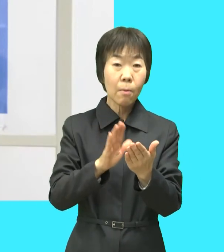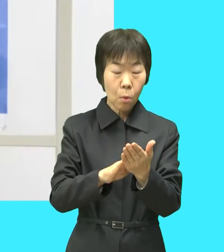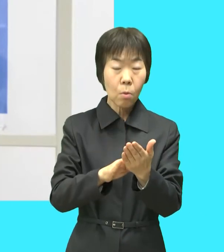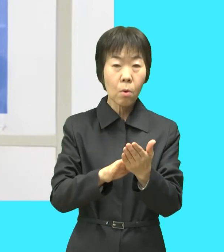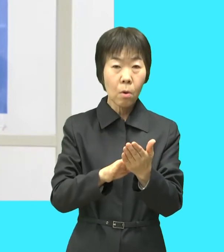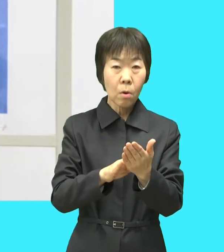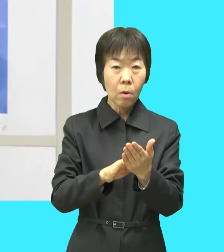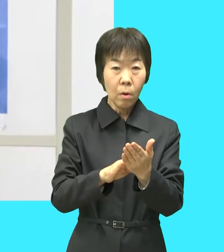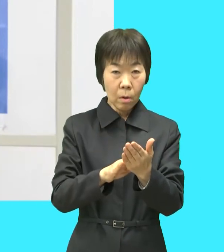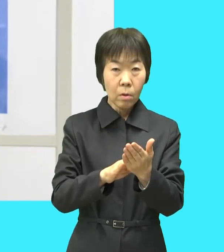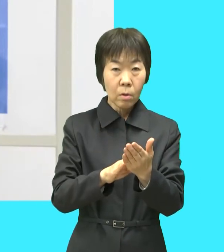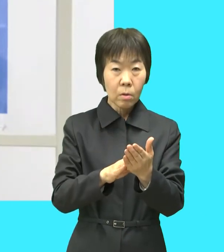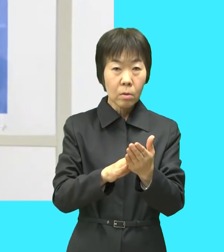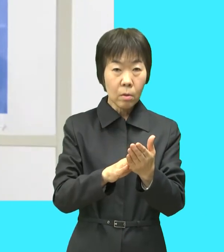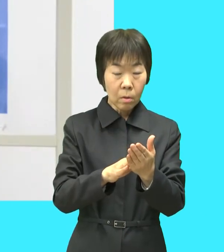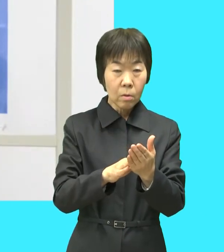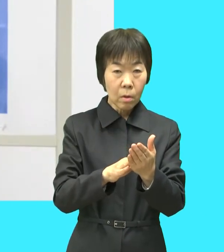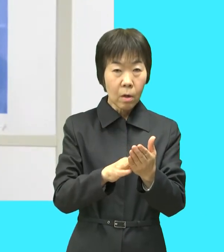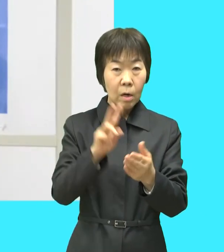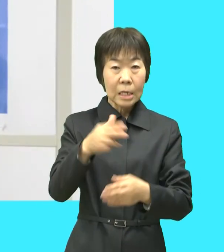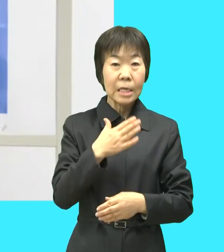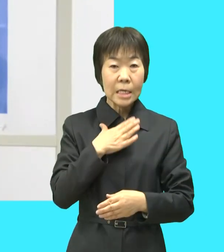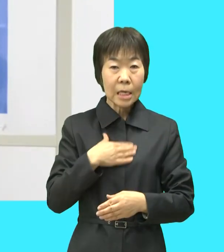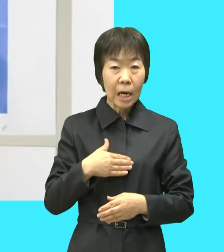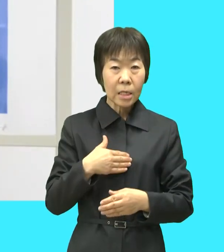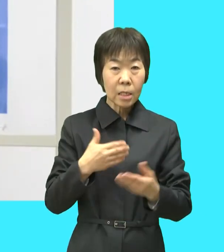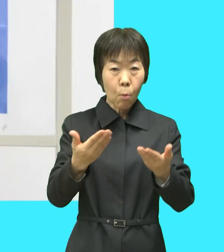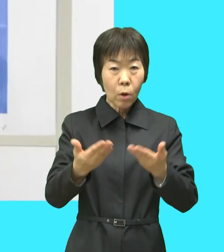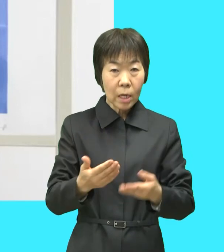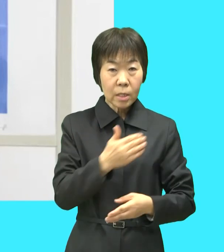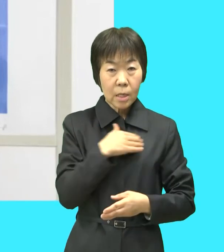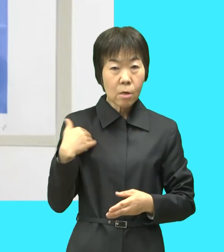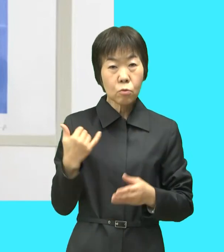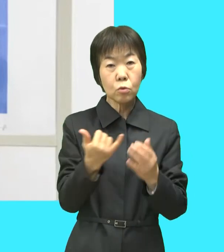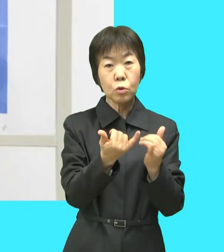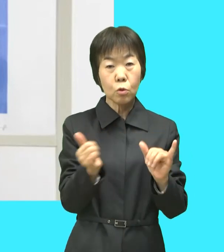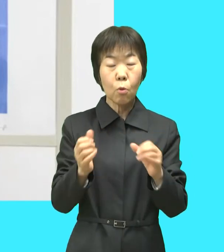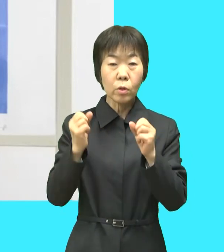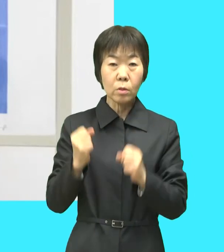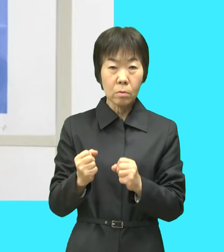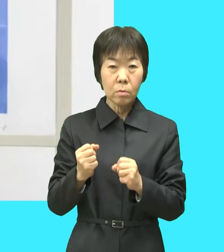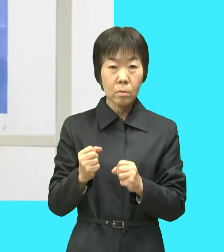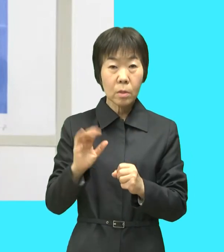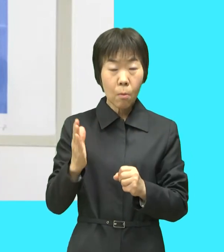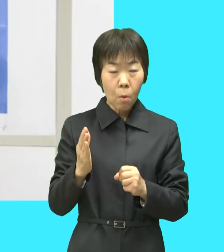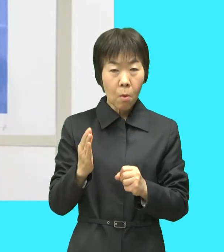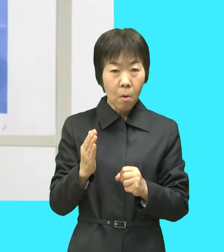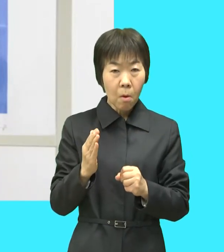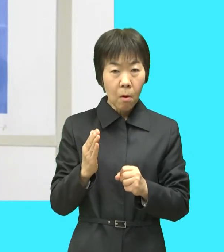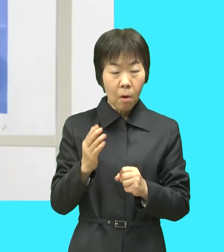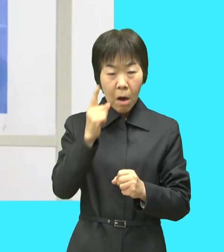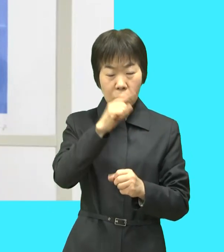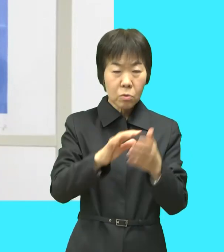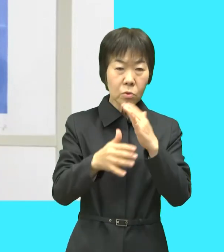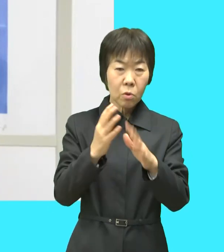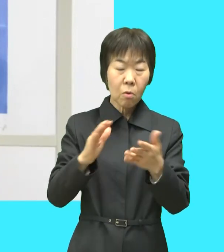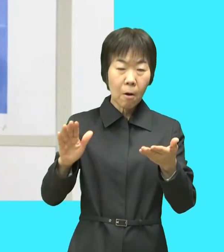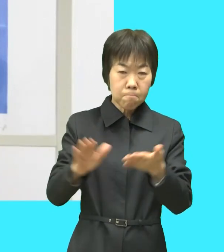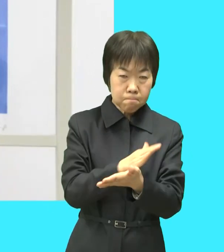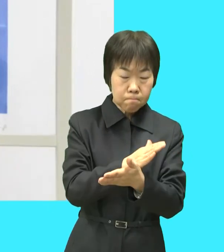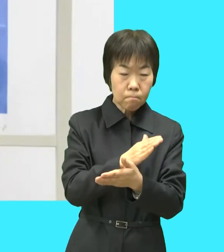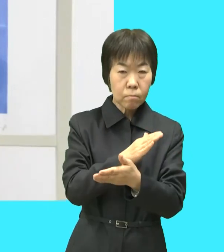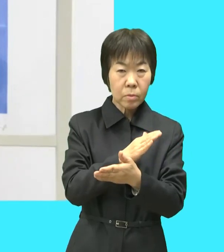しかなりの方ご理解いただいた方もいるんですが、一方でなかなかその風評が払拭できていないという事実があります